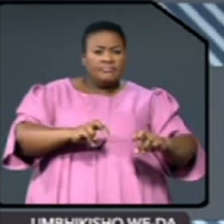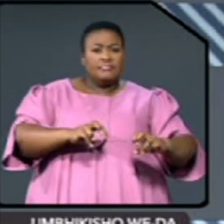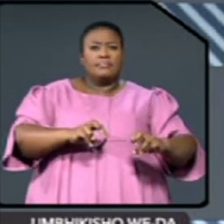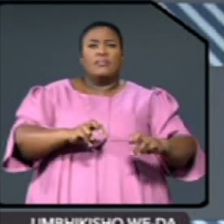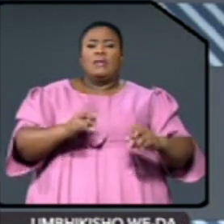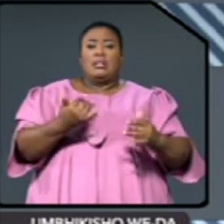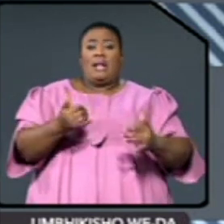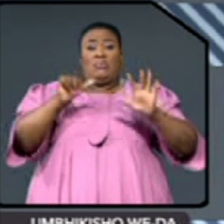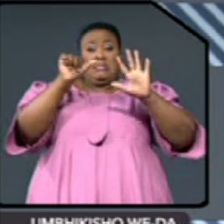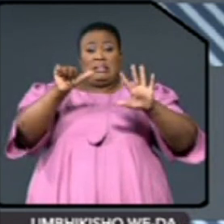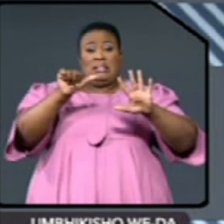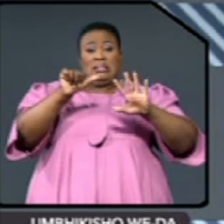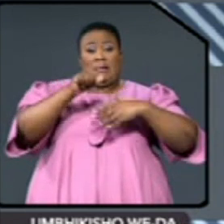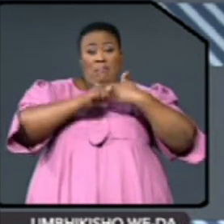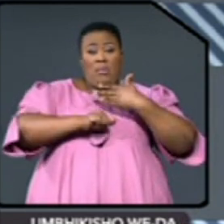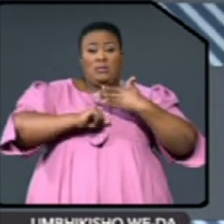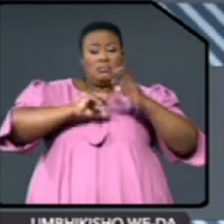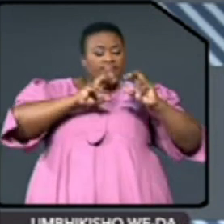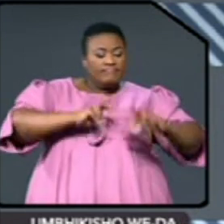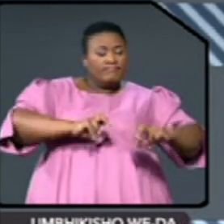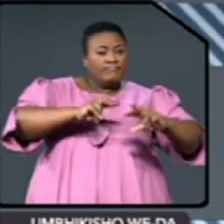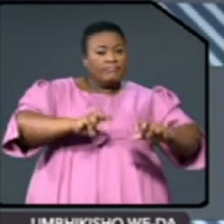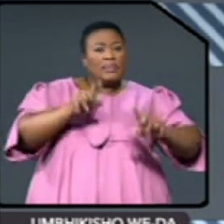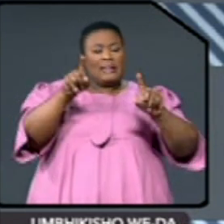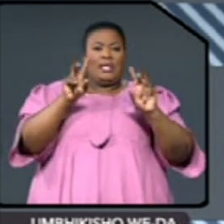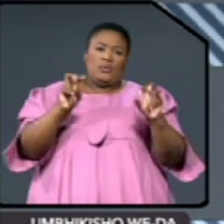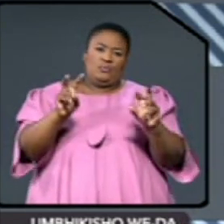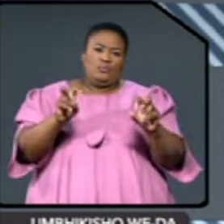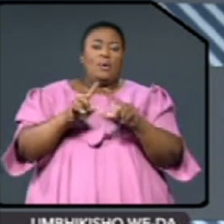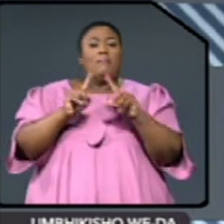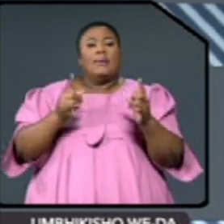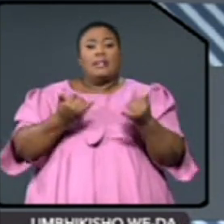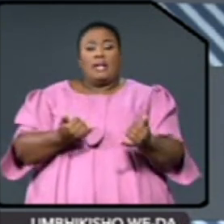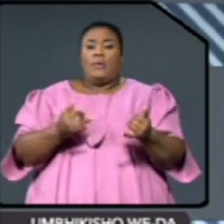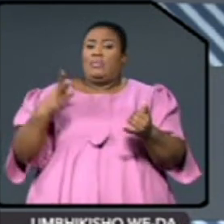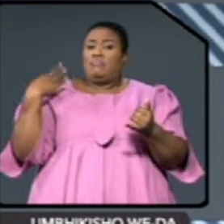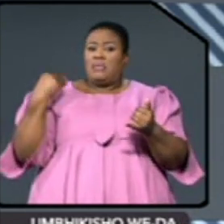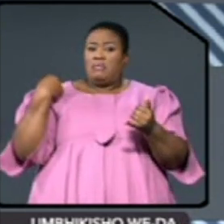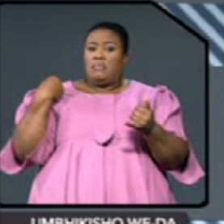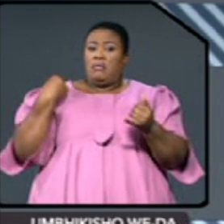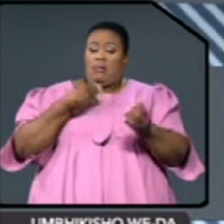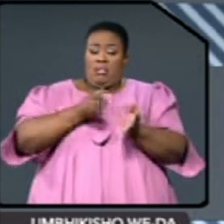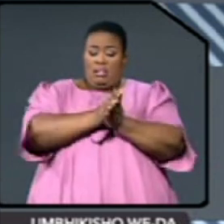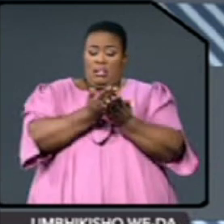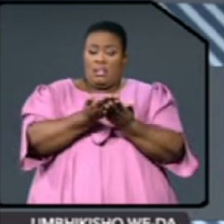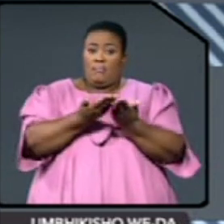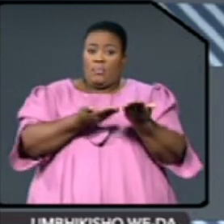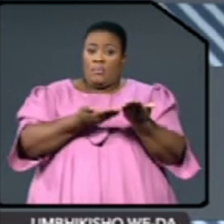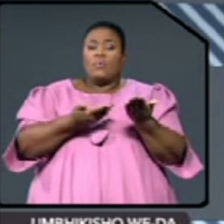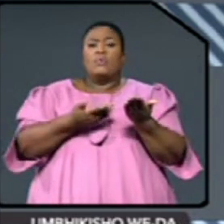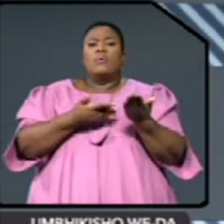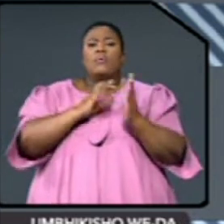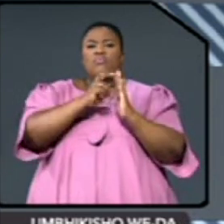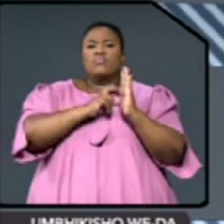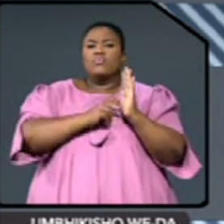inyanga eziyisithupha bephenya lolu daba kodwa ke le ndaba ye ministerial handbook ngasho ukuthi ke vele ke beseqalwa nje obubona